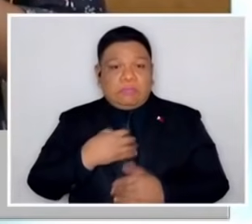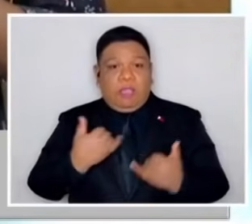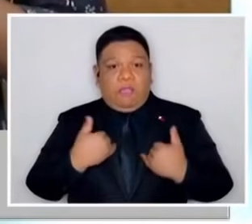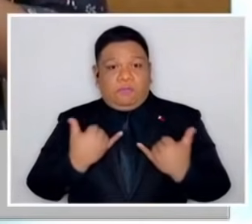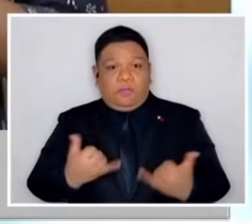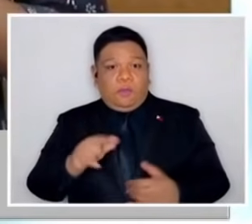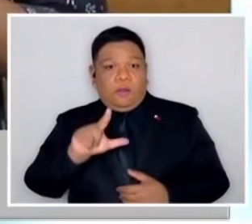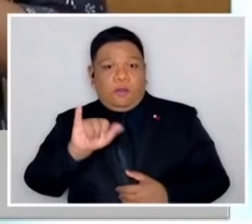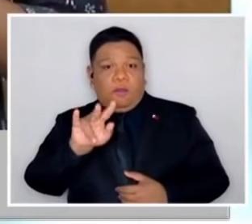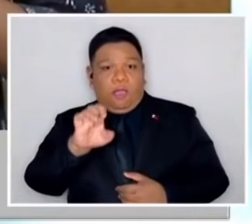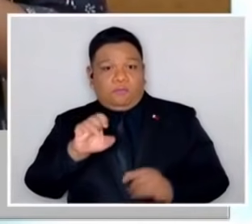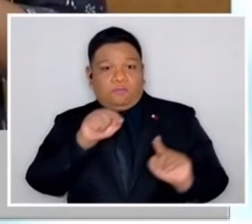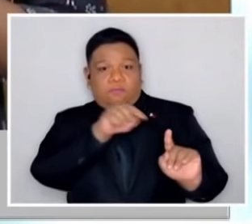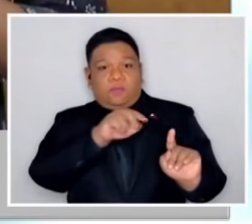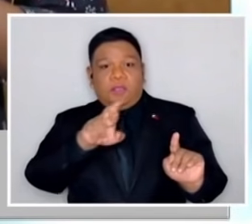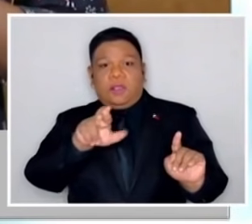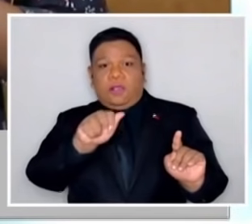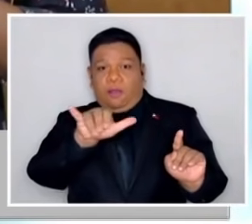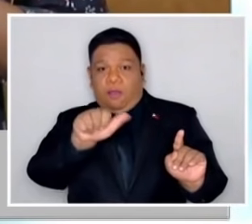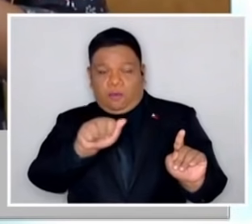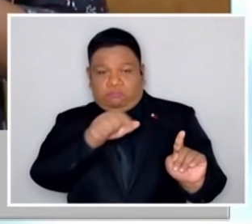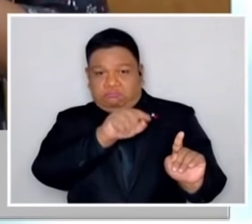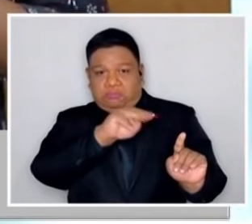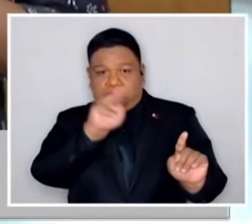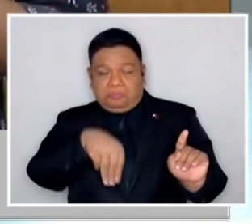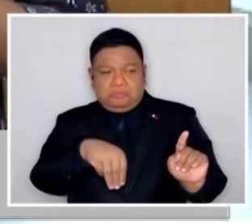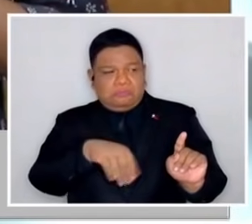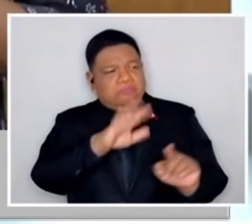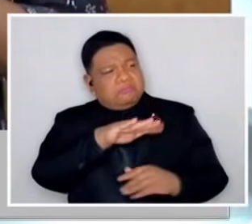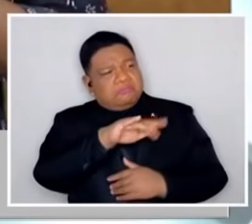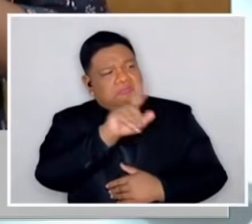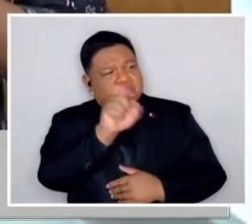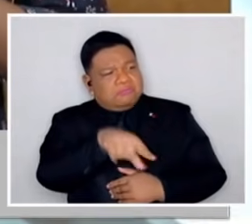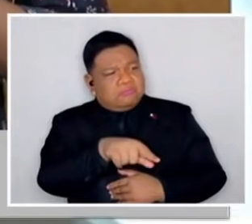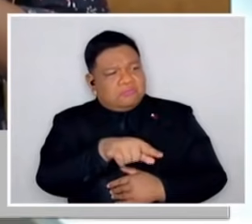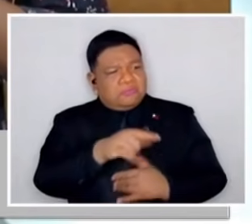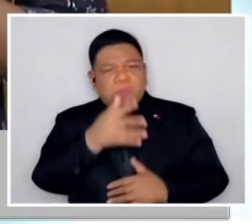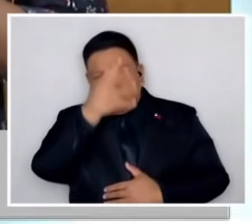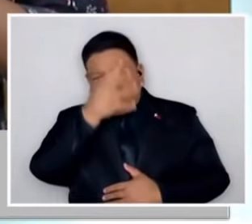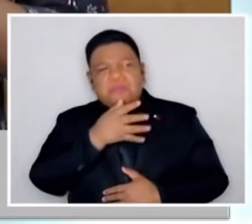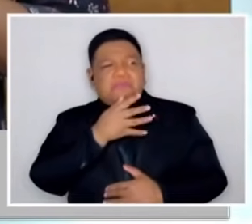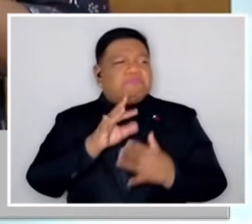Raya, anong sabi ng ilang magulang sa bagong patakaran dyan sa Dolomite Beach?